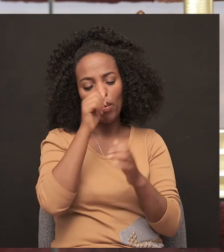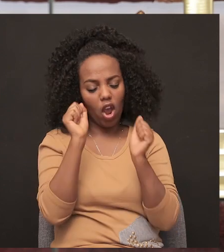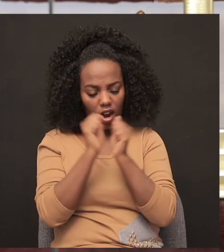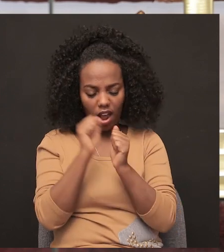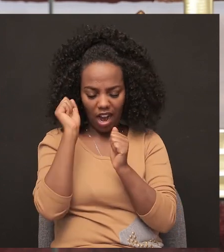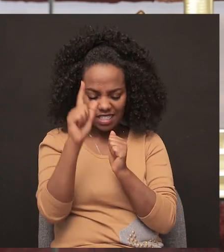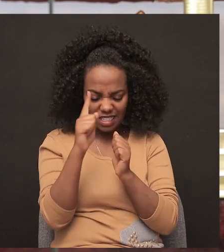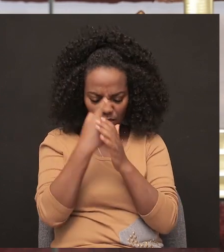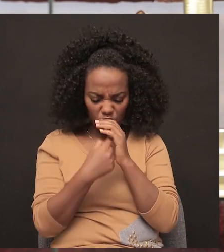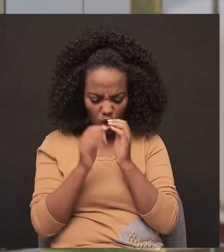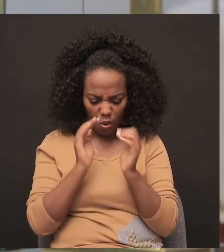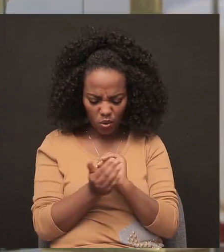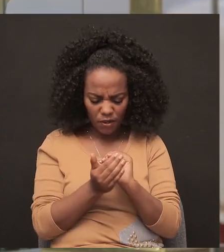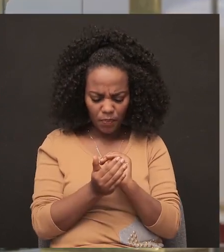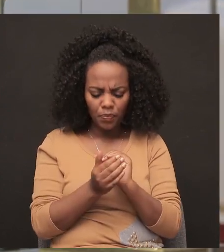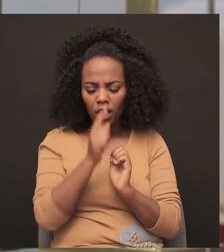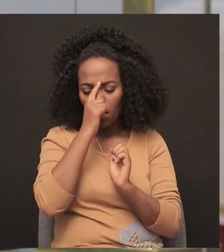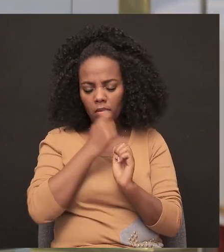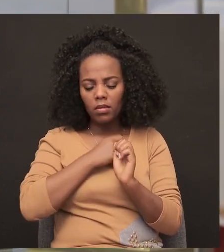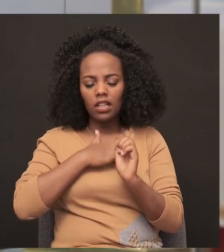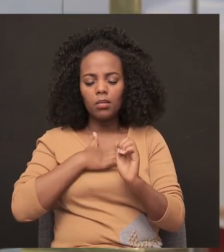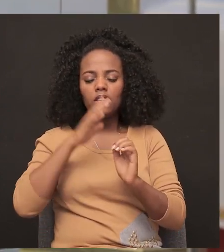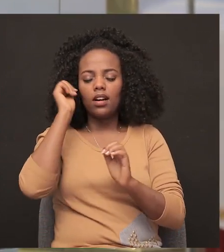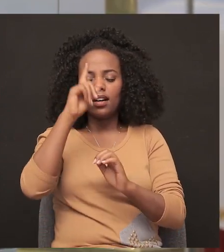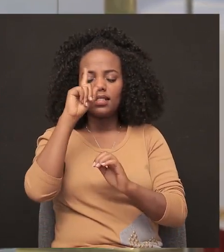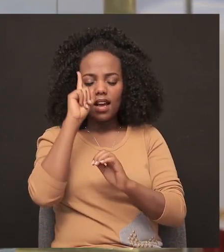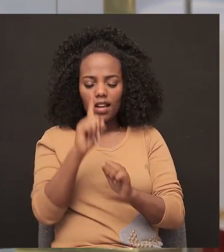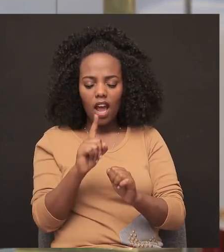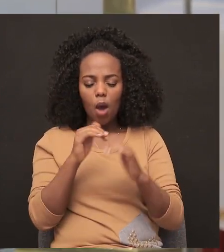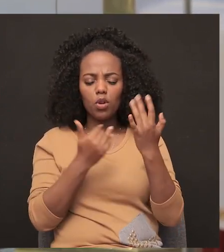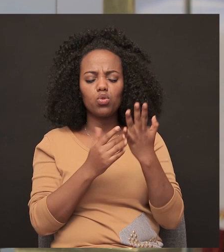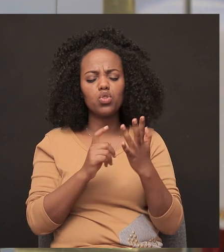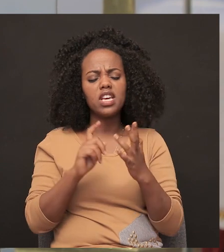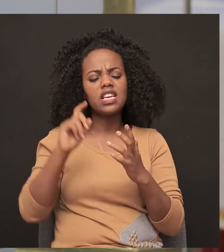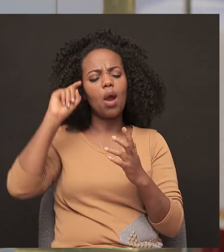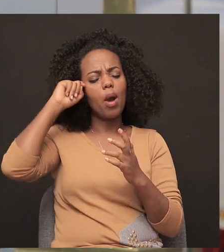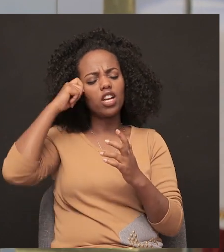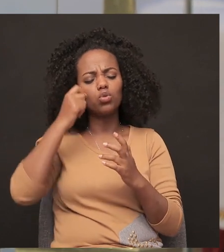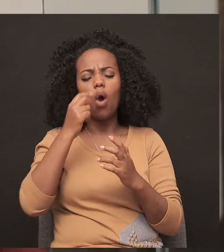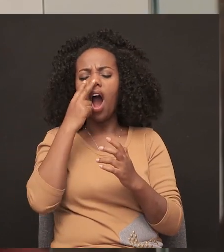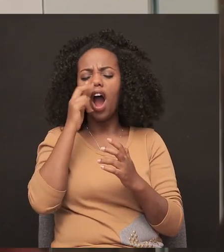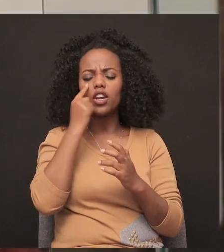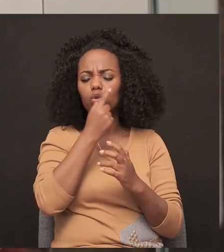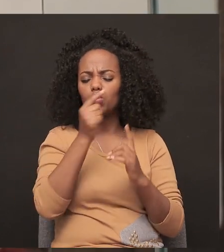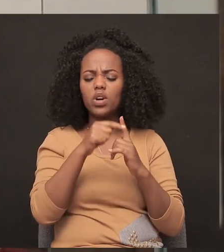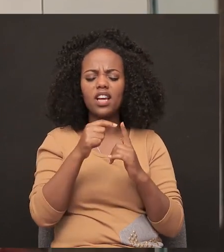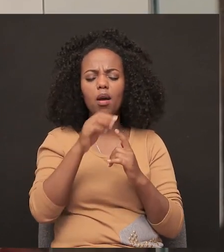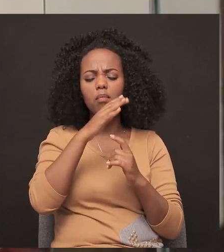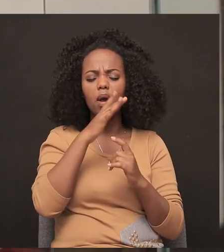ጋር አንተ ብቻ ሁንልን መታመኛችን አንተ ነህ አቤቱ የባሪያይቱ አይኖች ወደ መቤቶቿ እጅ